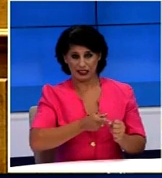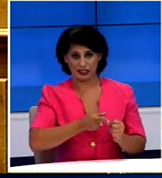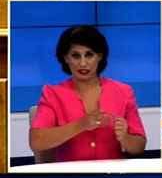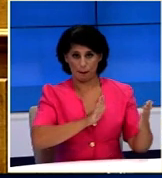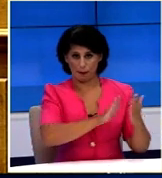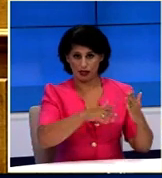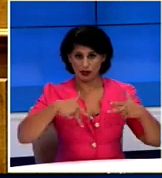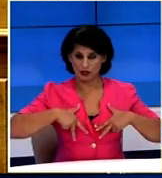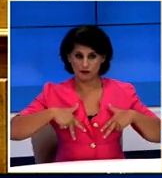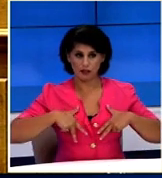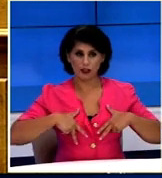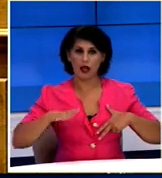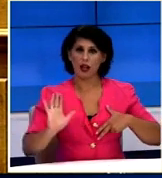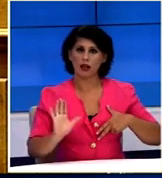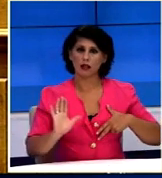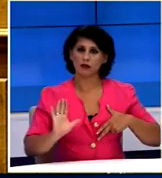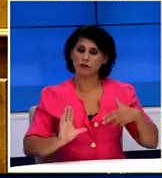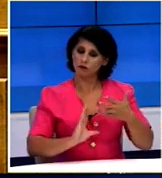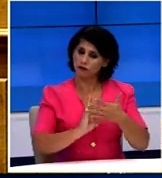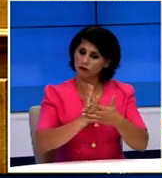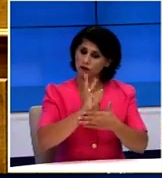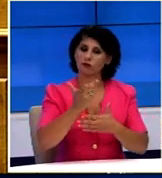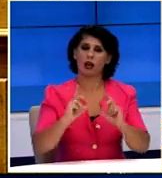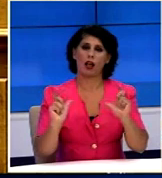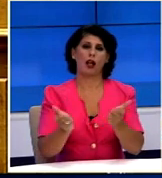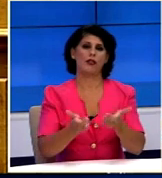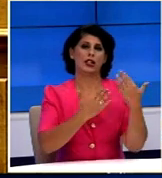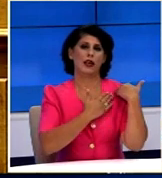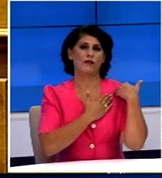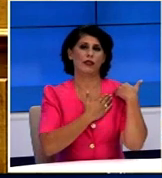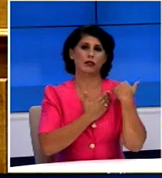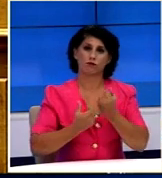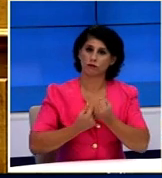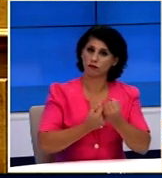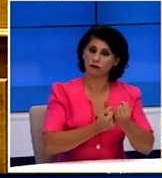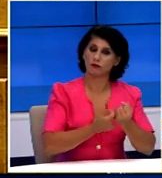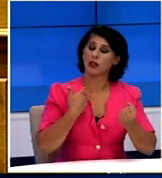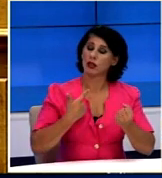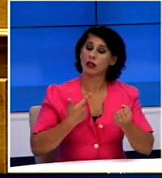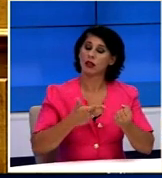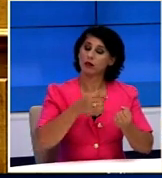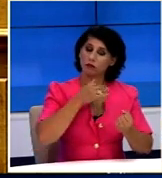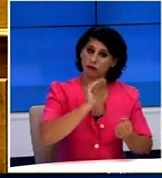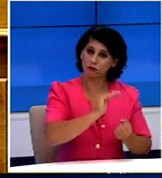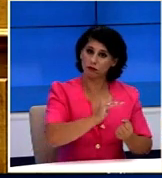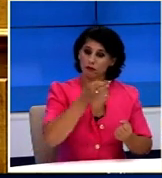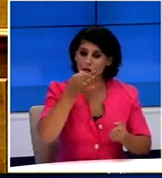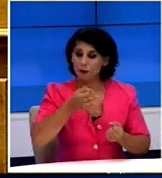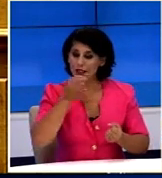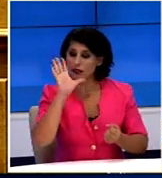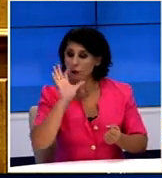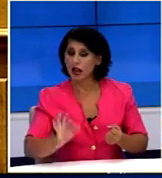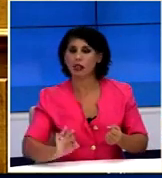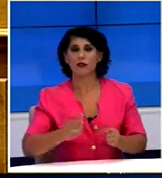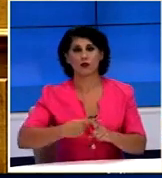σας, αλλά ως επικοδομητική στάση εθνικής ευθύνης. Και σας προτρέπω να μιλήσετε ειλικρινά στον